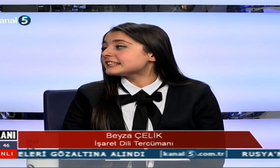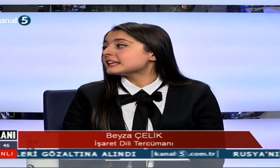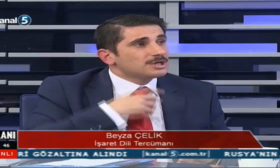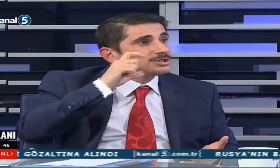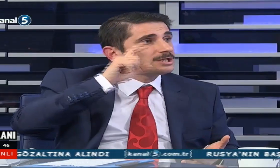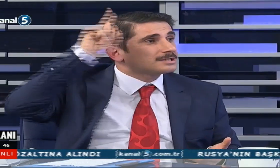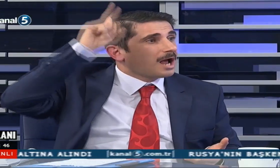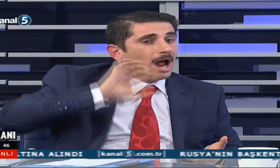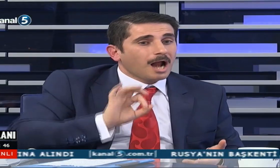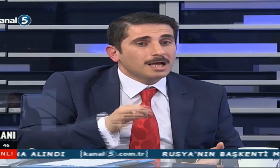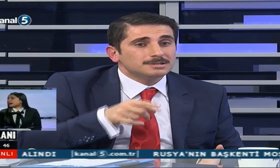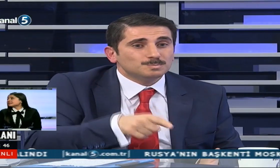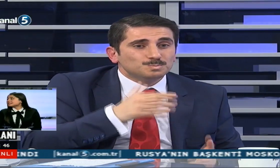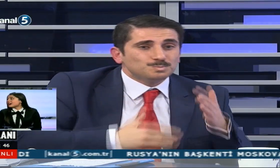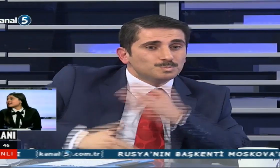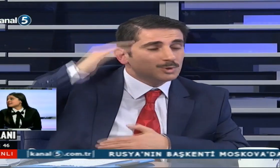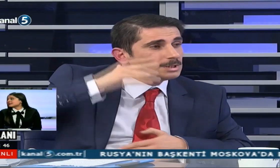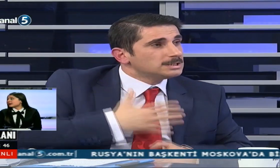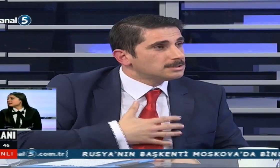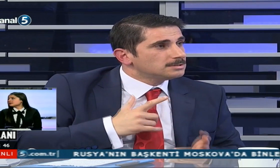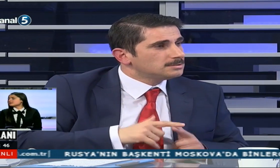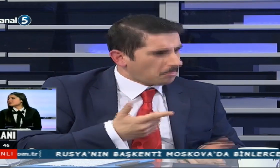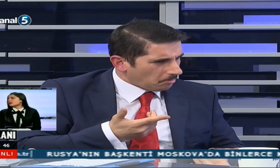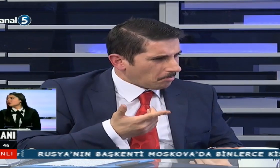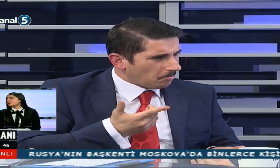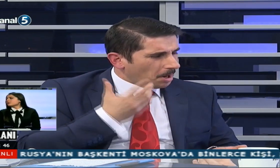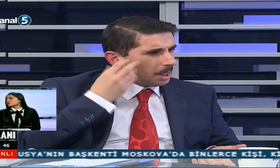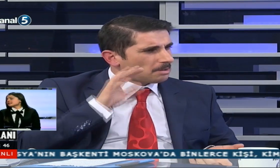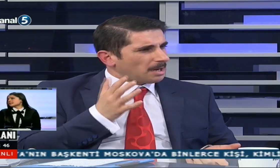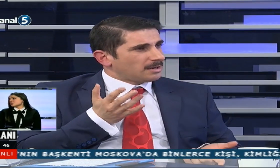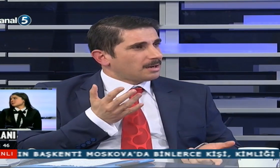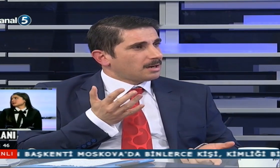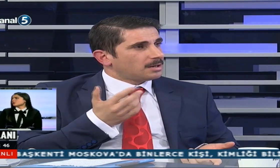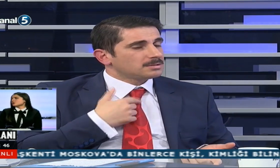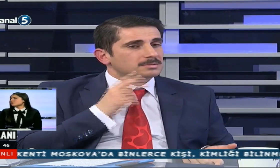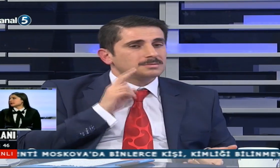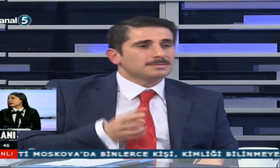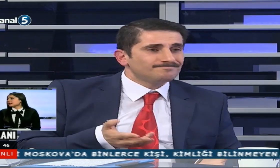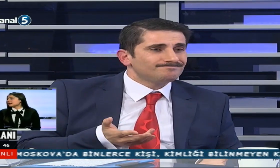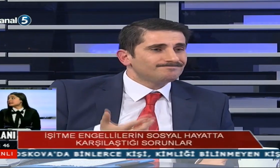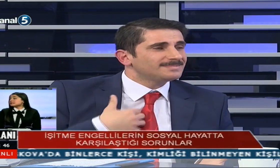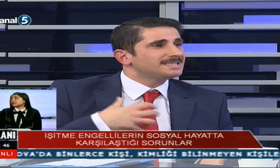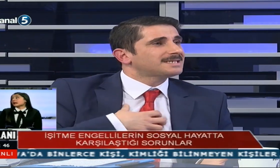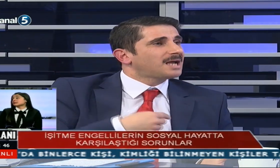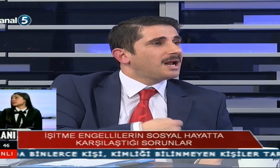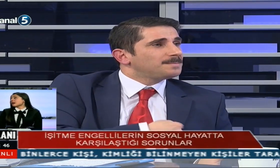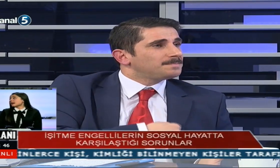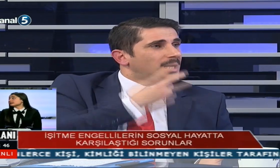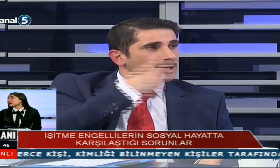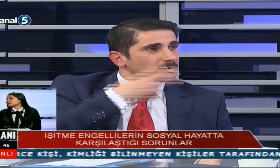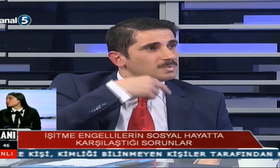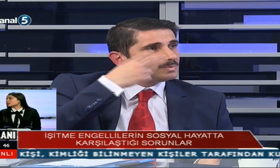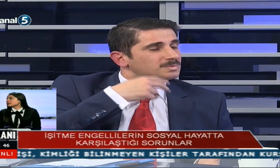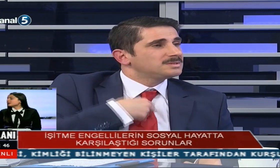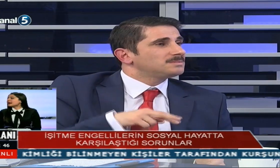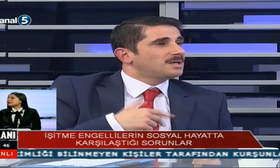cennet annelerimizin ayakları altında dediğimizde, o nasıl saçmalık diyor işitme engelleri, ya nasıl yani, nasıl ayakları